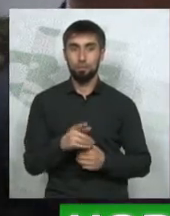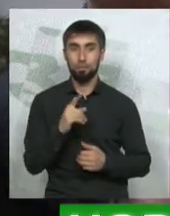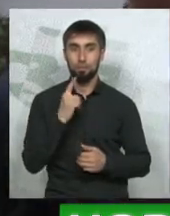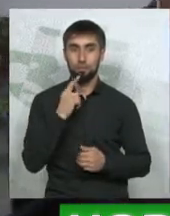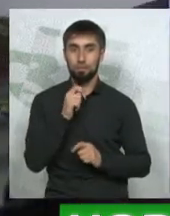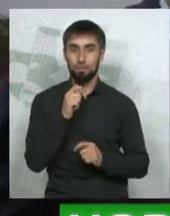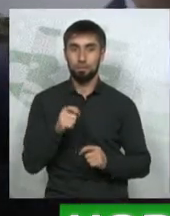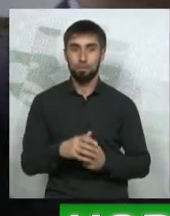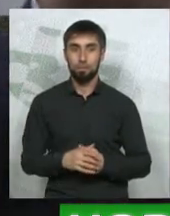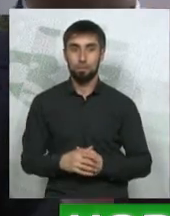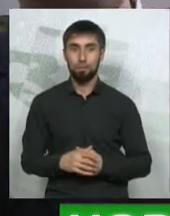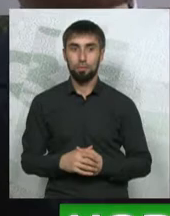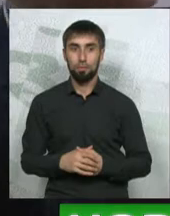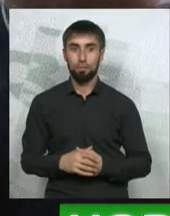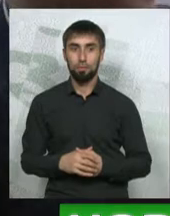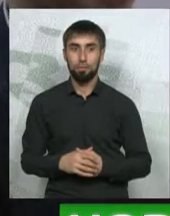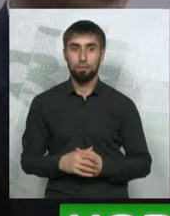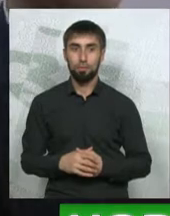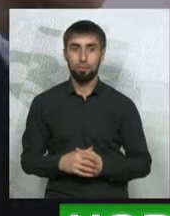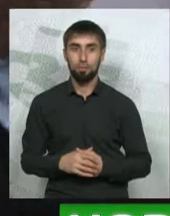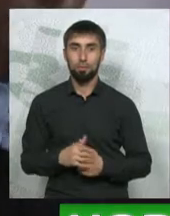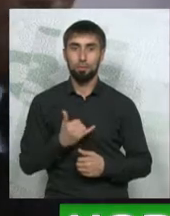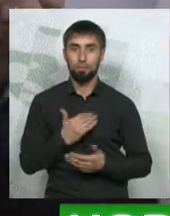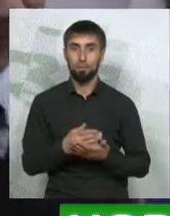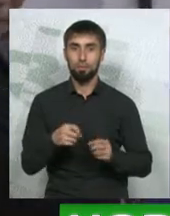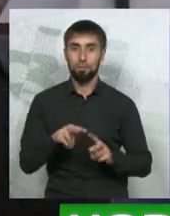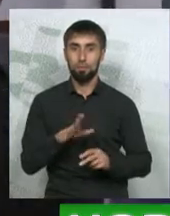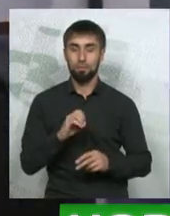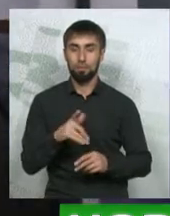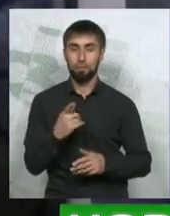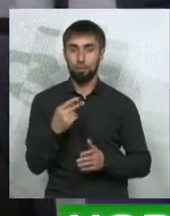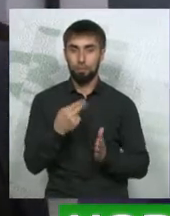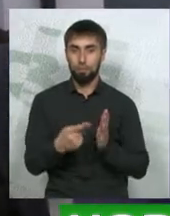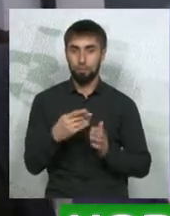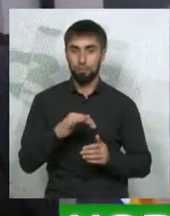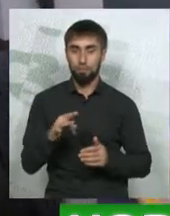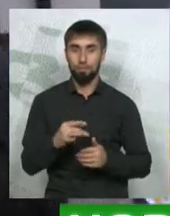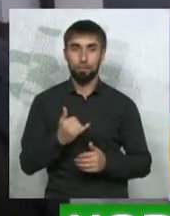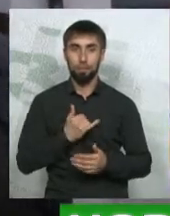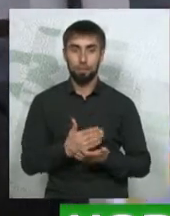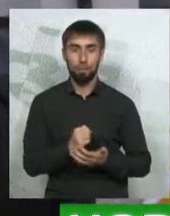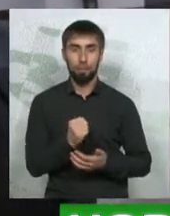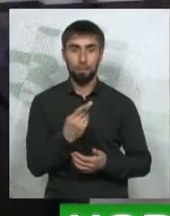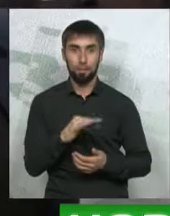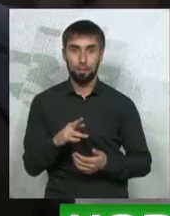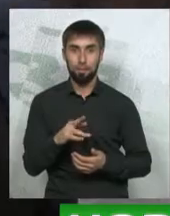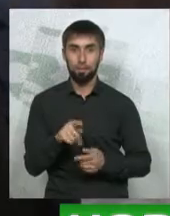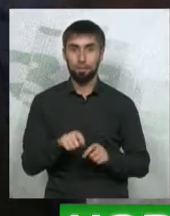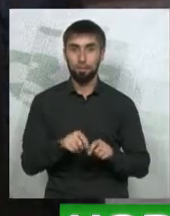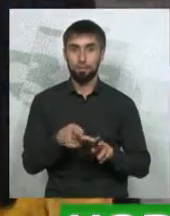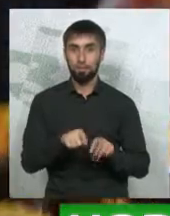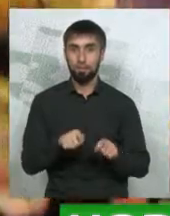подарок, конфеты в подарок. А, не сомневаюсь, у нас есть специальная вещь. Если мы покупаем один товар, то у нас есть акция. Открывается вот эта